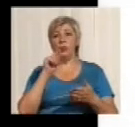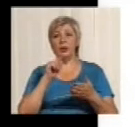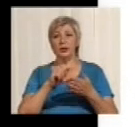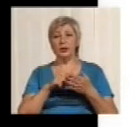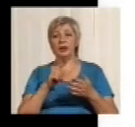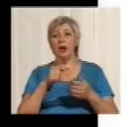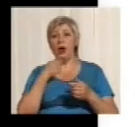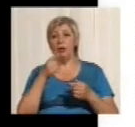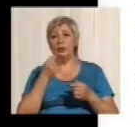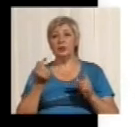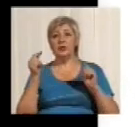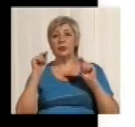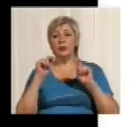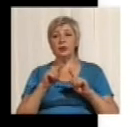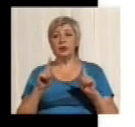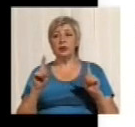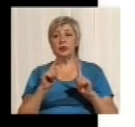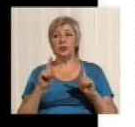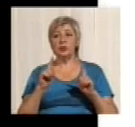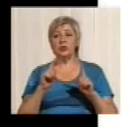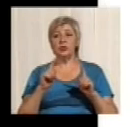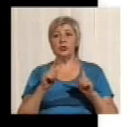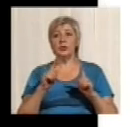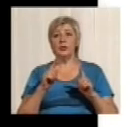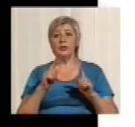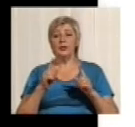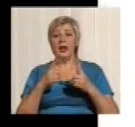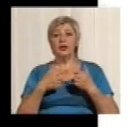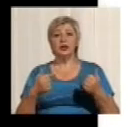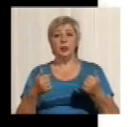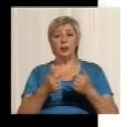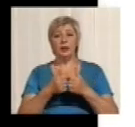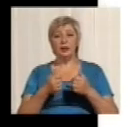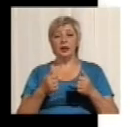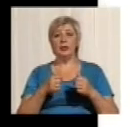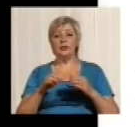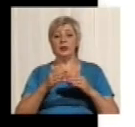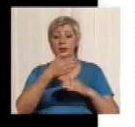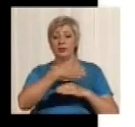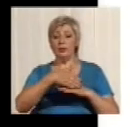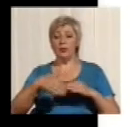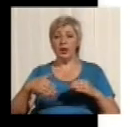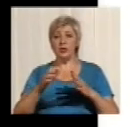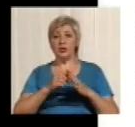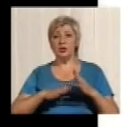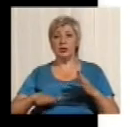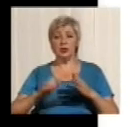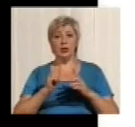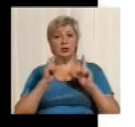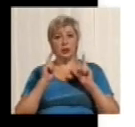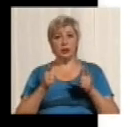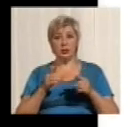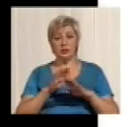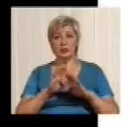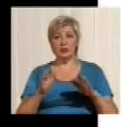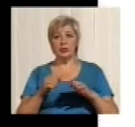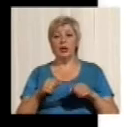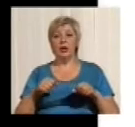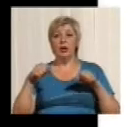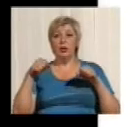Говориться про те, що департамент межі ділянки не узгоджував, воно ще потребує оформлення